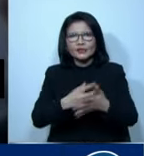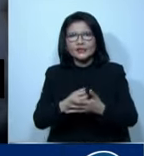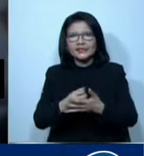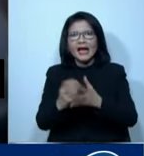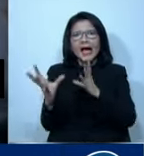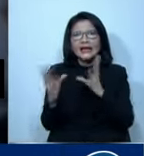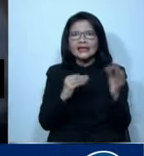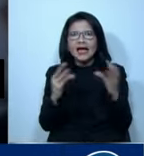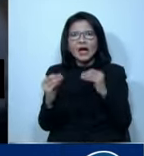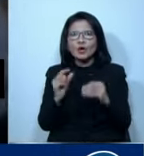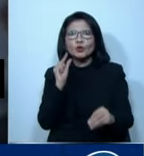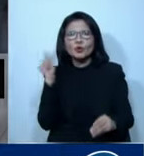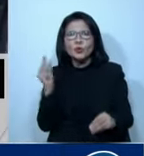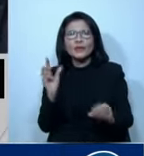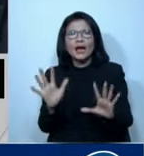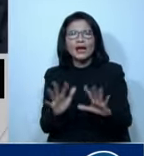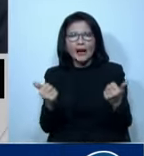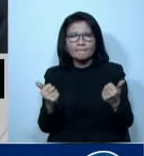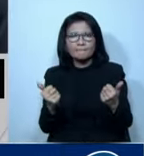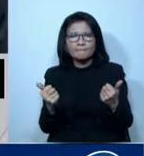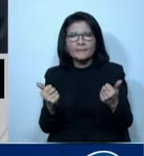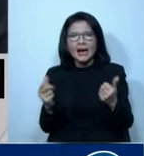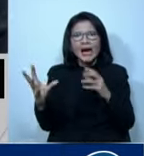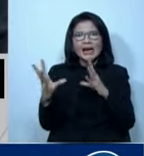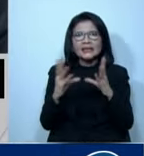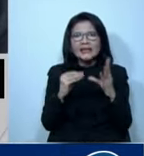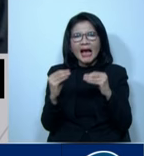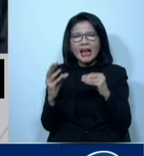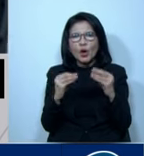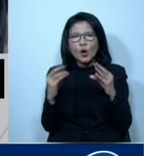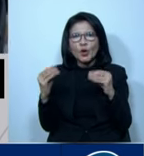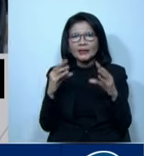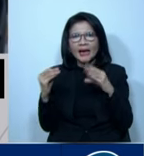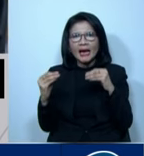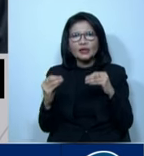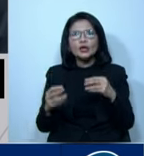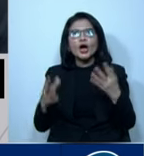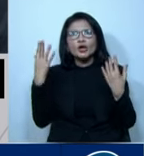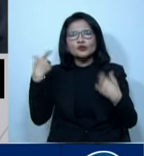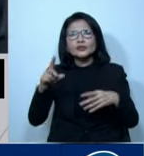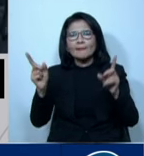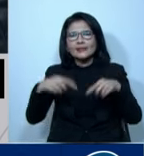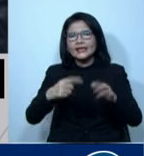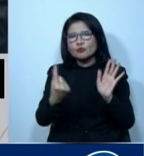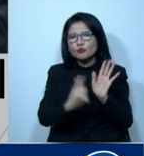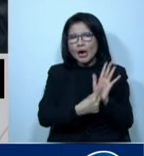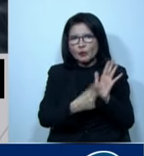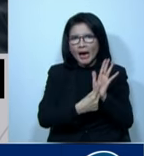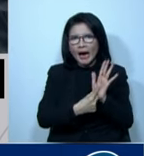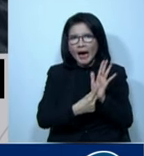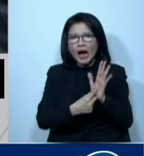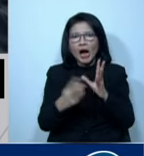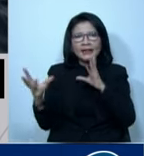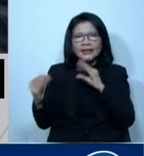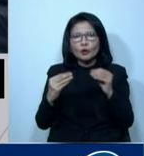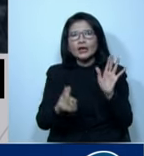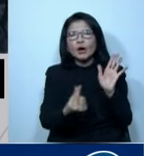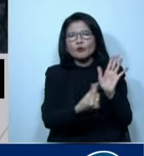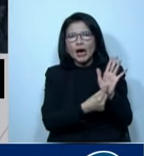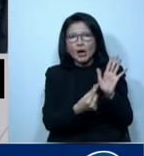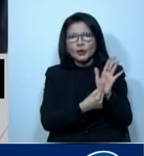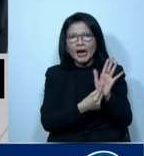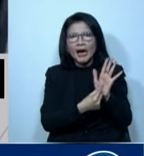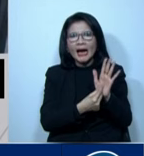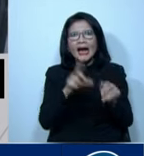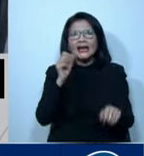lengkap. Sehingga dialognya sesudah jadi undang-undang. Dan ketika dialognya sudah undang-undang, siapapun